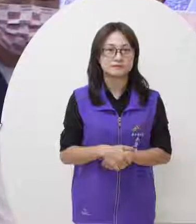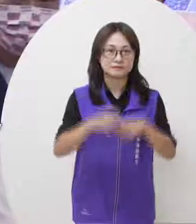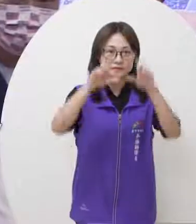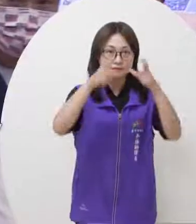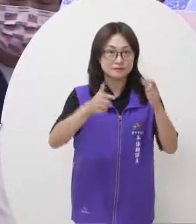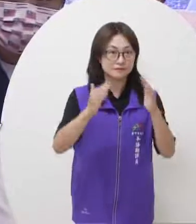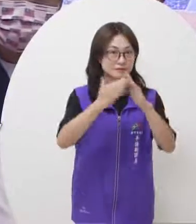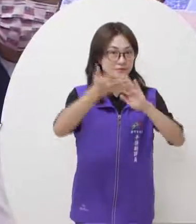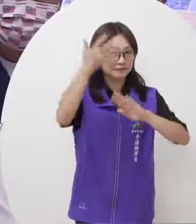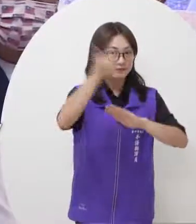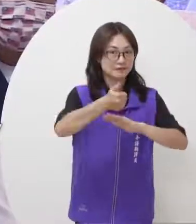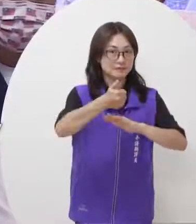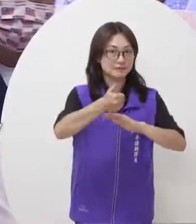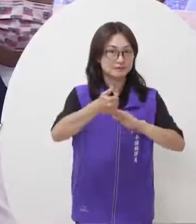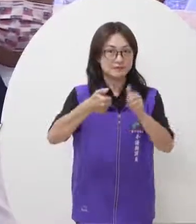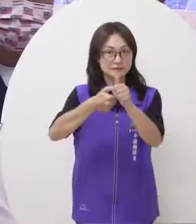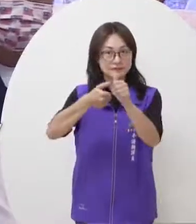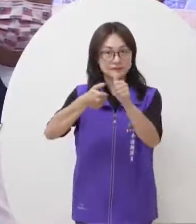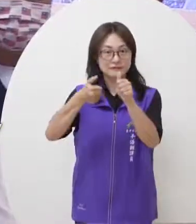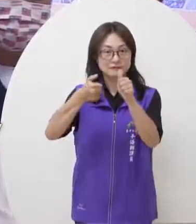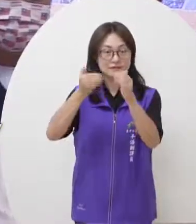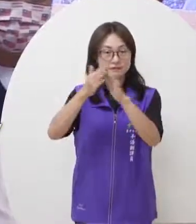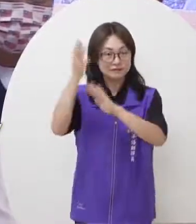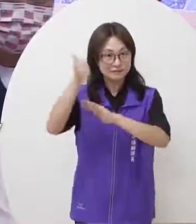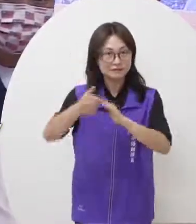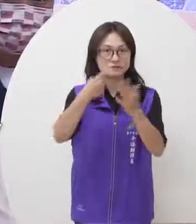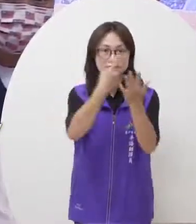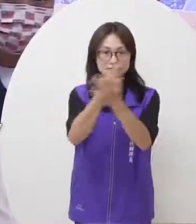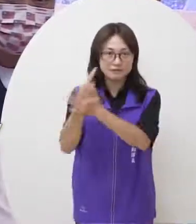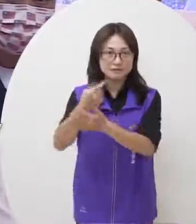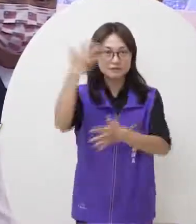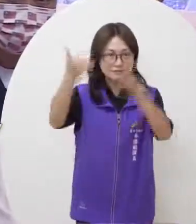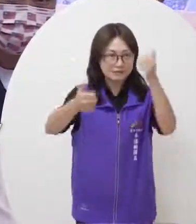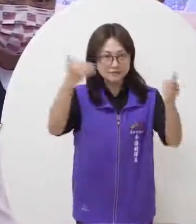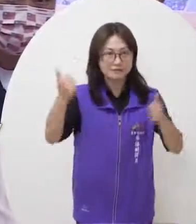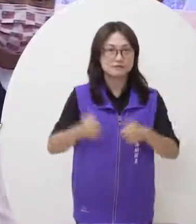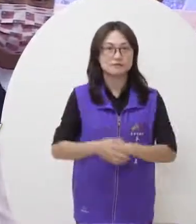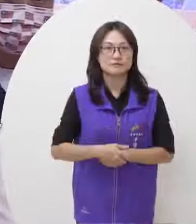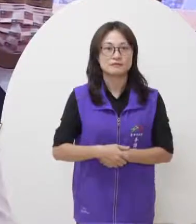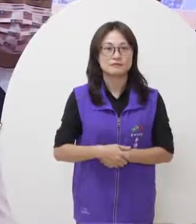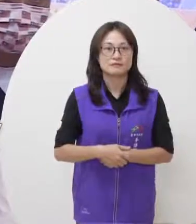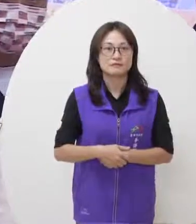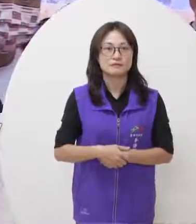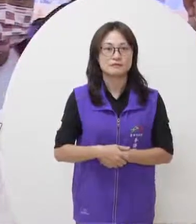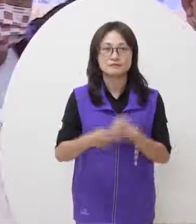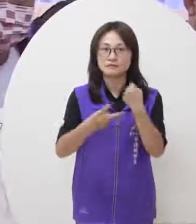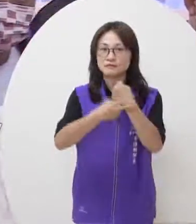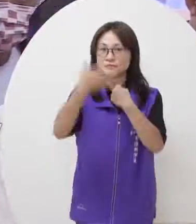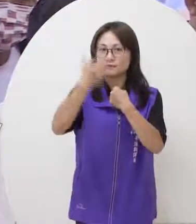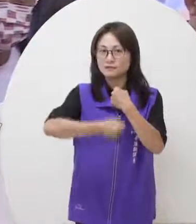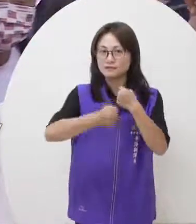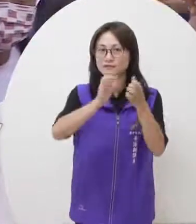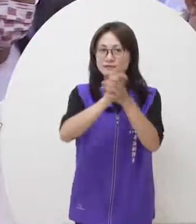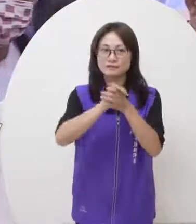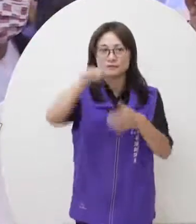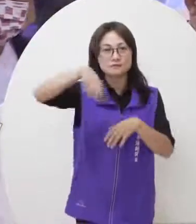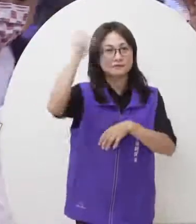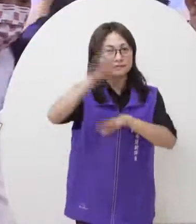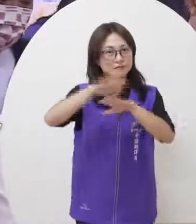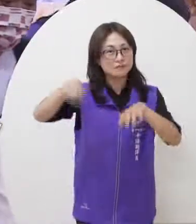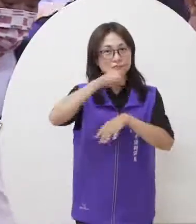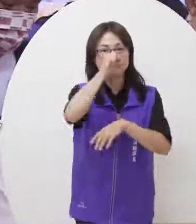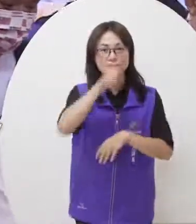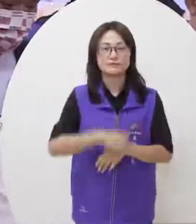有两位副市长啊，各局市组长、区长啊，我们市府的长官、里长、同仁，大家早安，大家